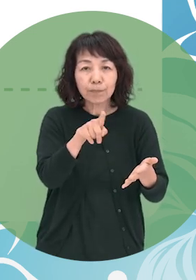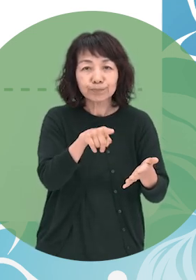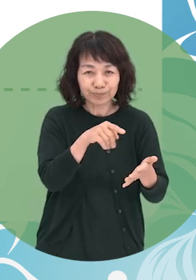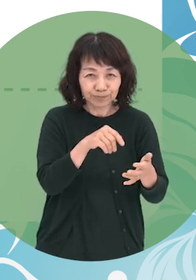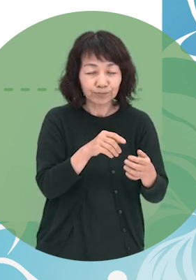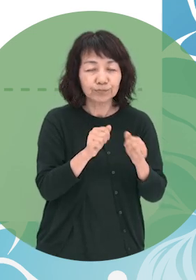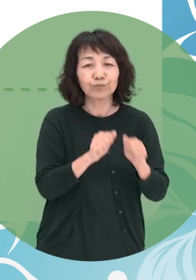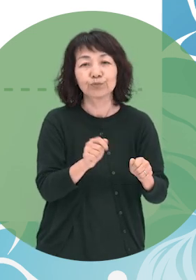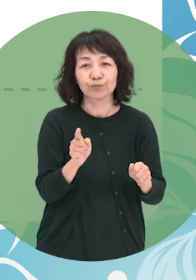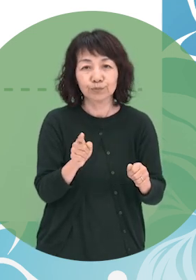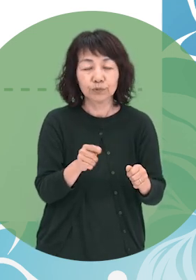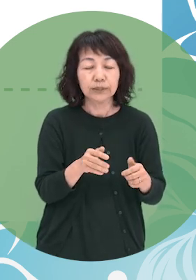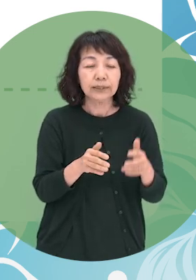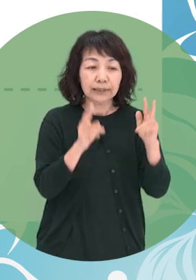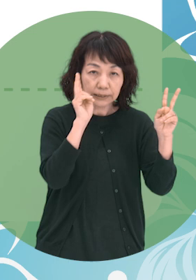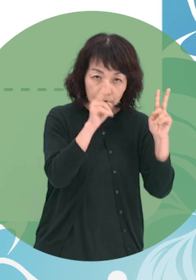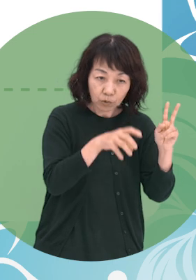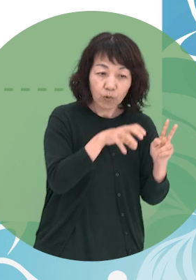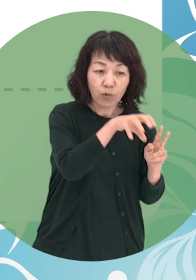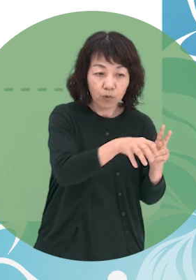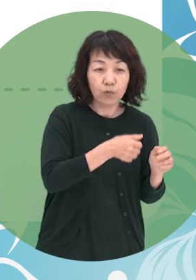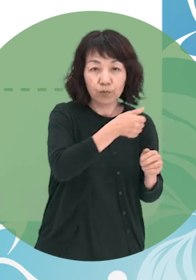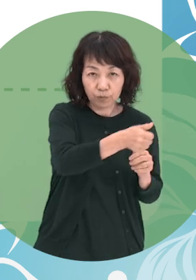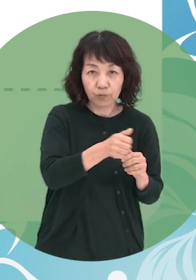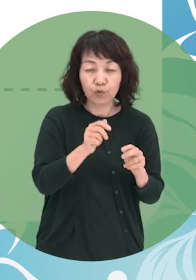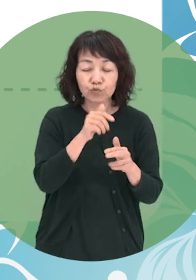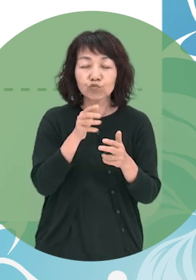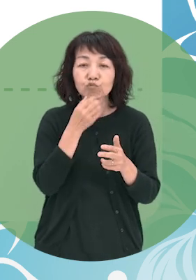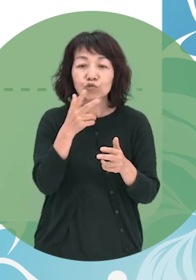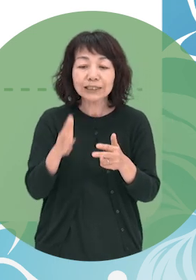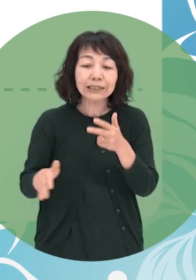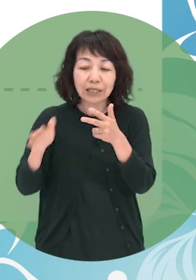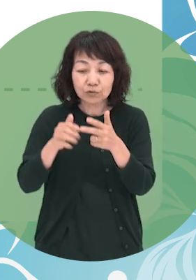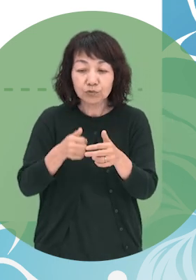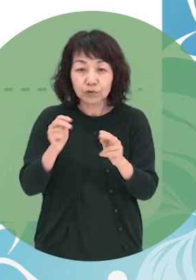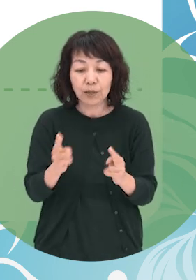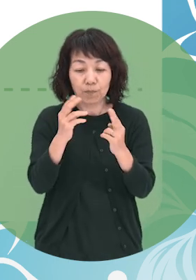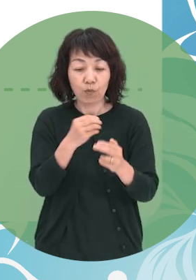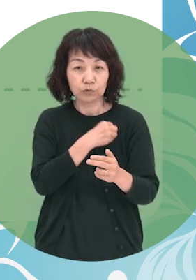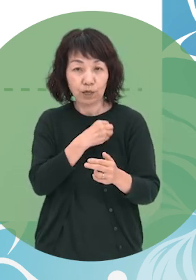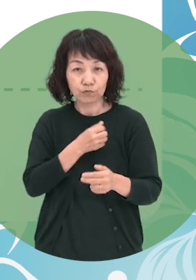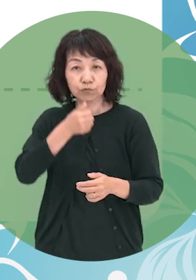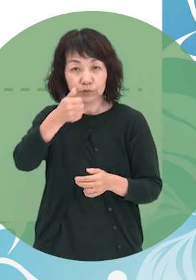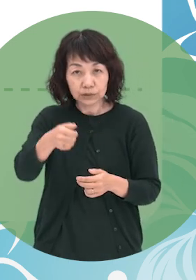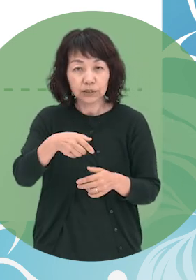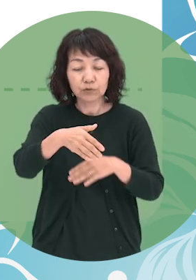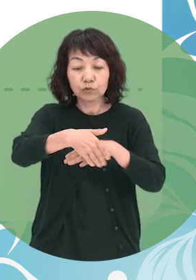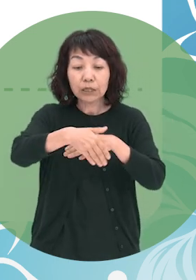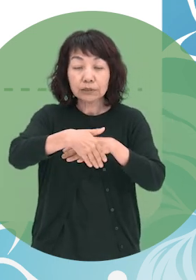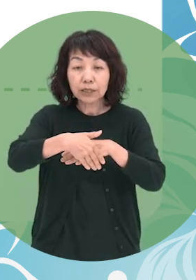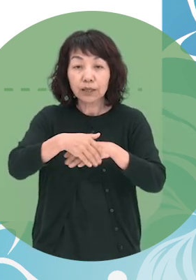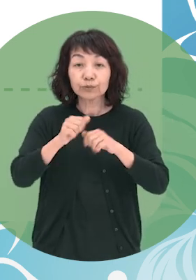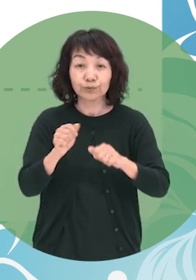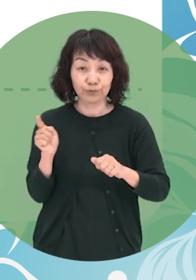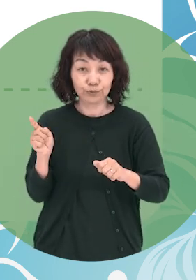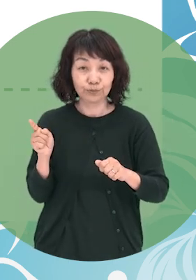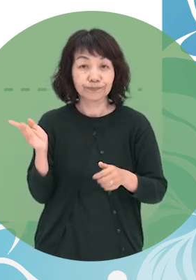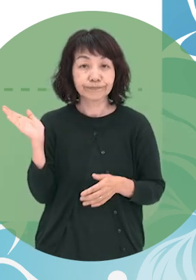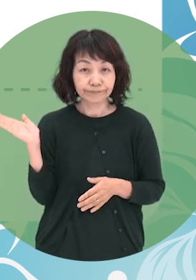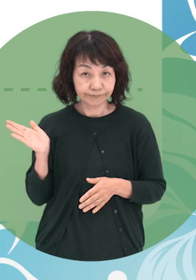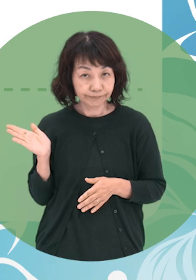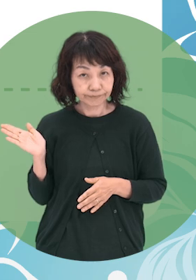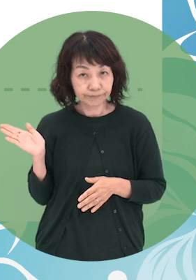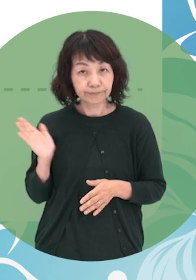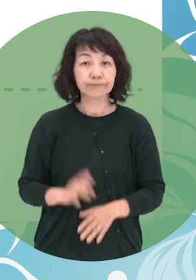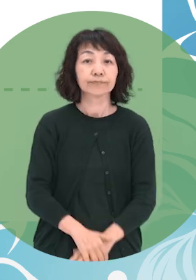福祉施設などに専門スタッフが伺い申請受付を行います。詳しくはマイナキャラバンでご検